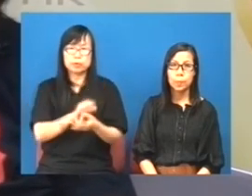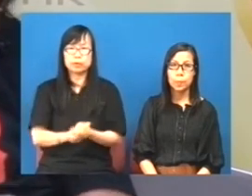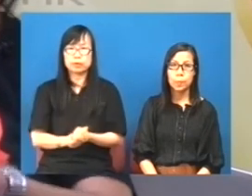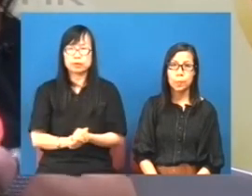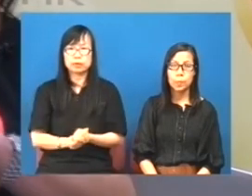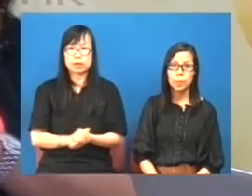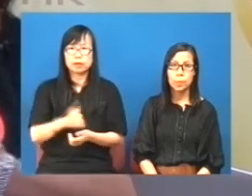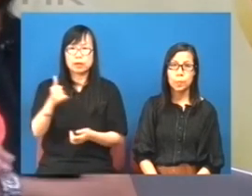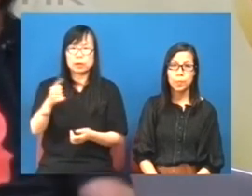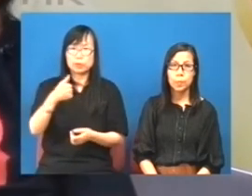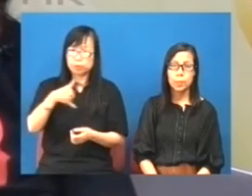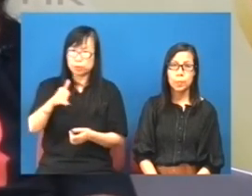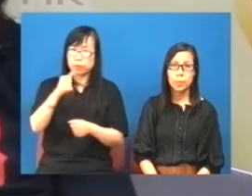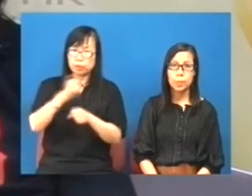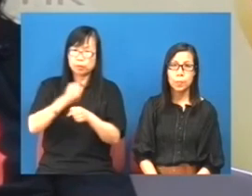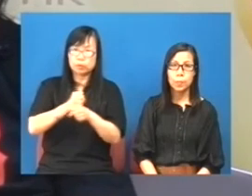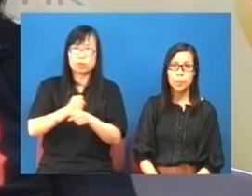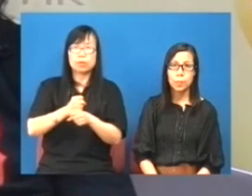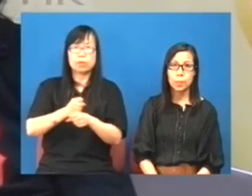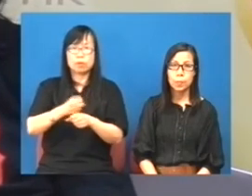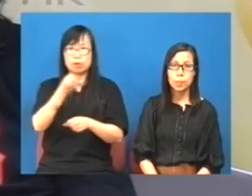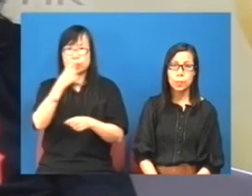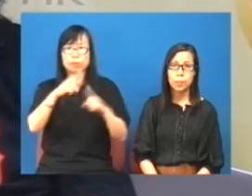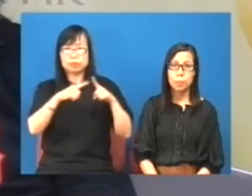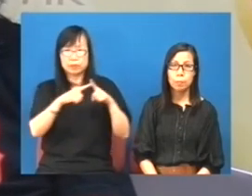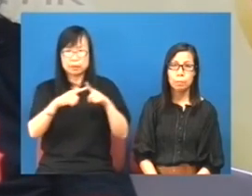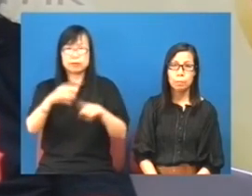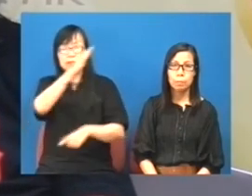履行公民的責任